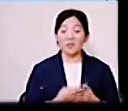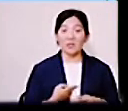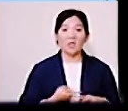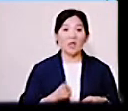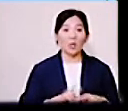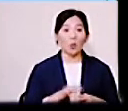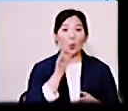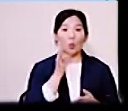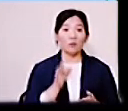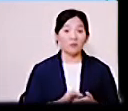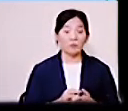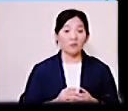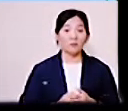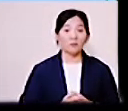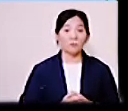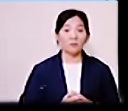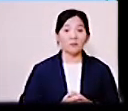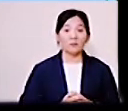это ответ.